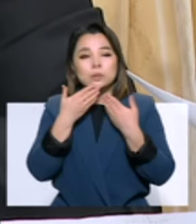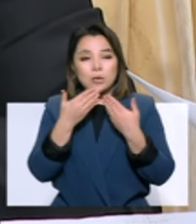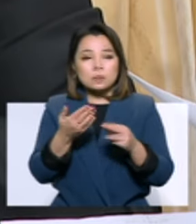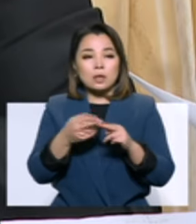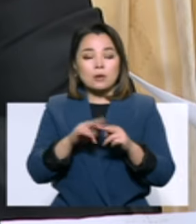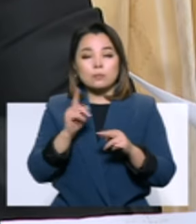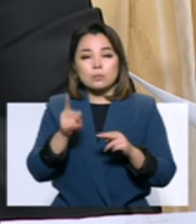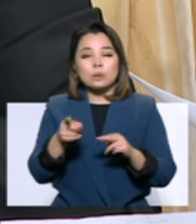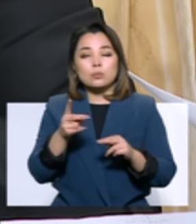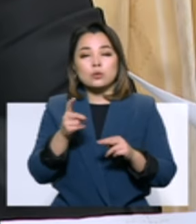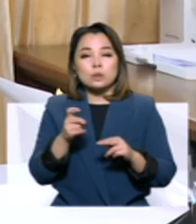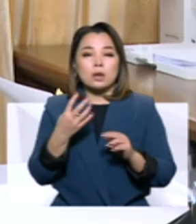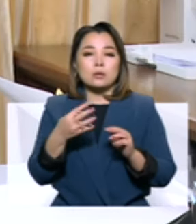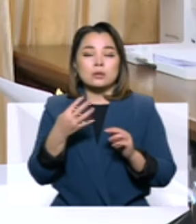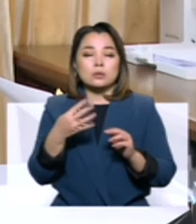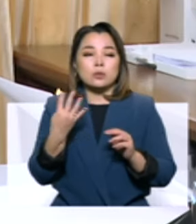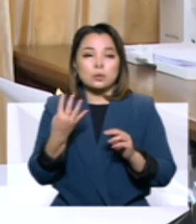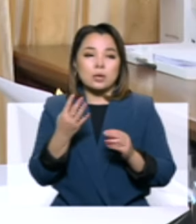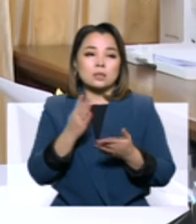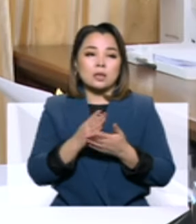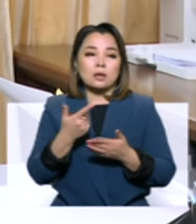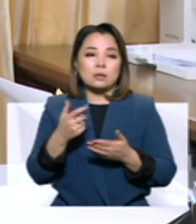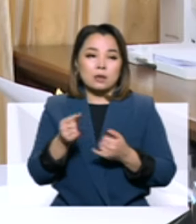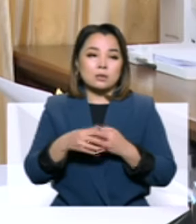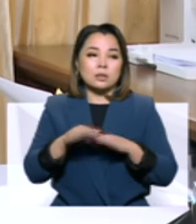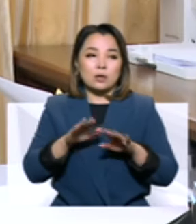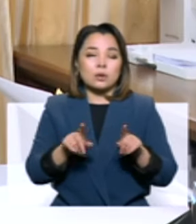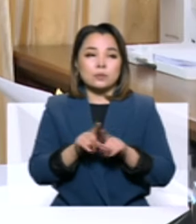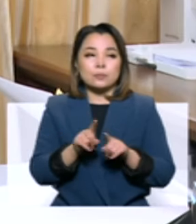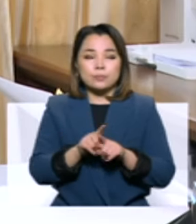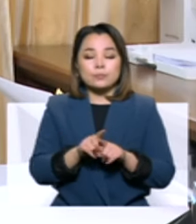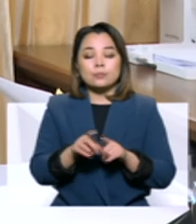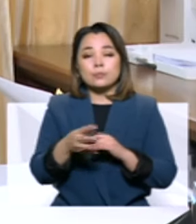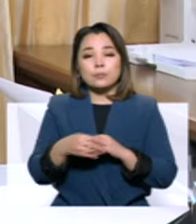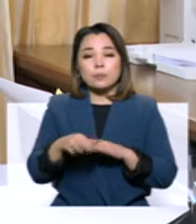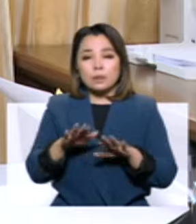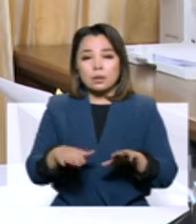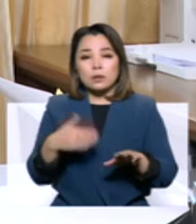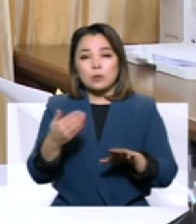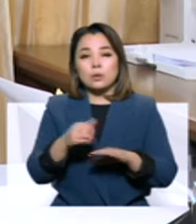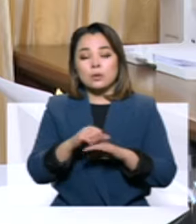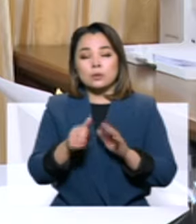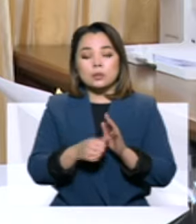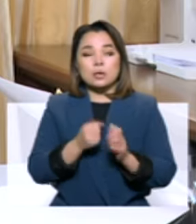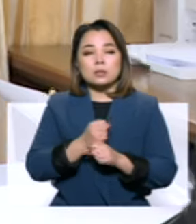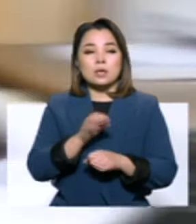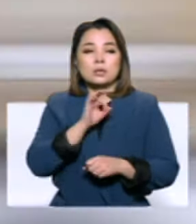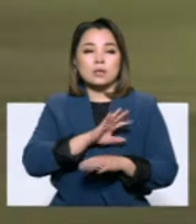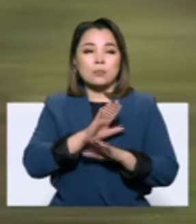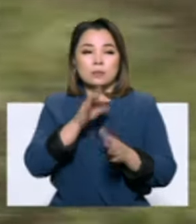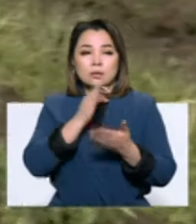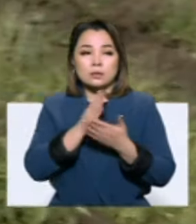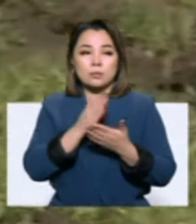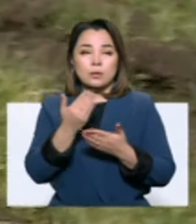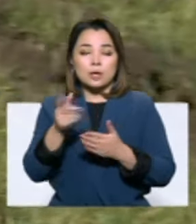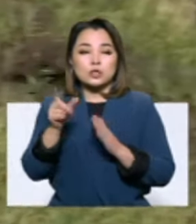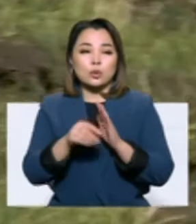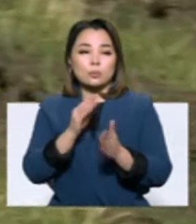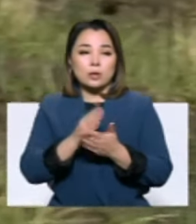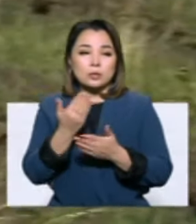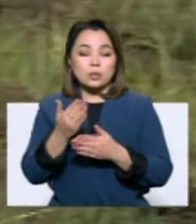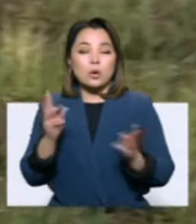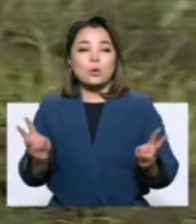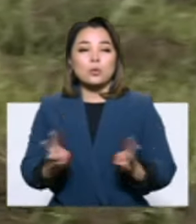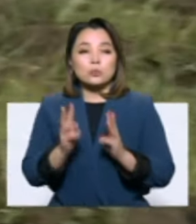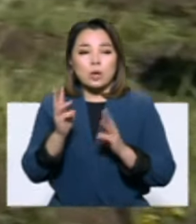сол 1144 гектардың 192 гектары жері орман отырғызуға мүлдем жарамсыз екен. Депутаттар